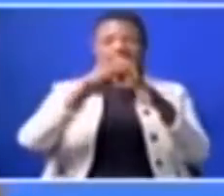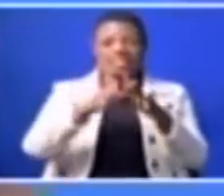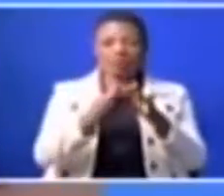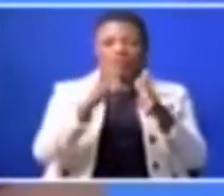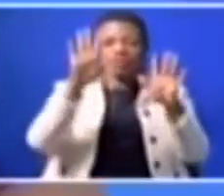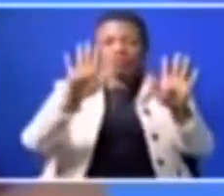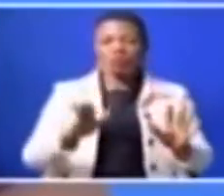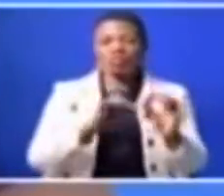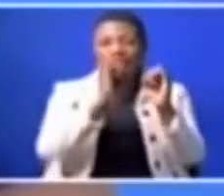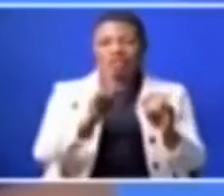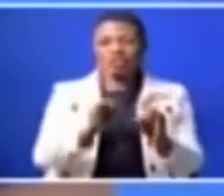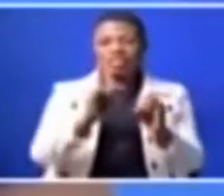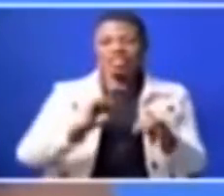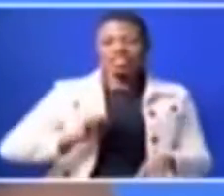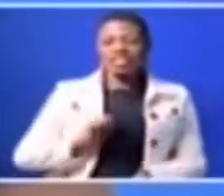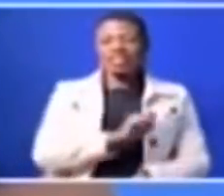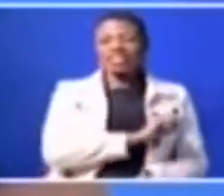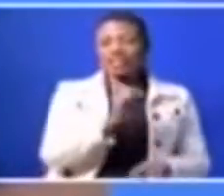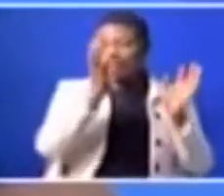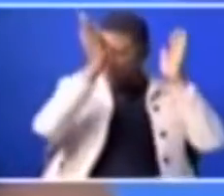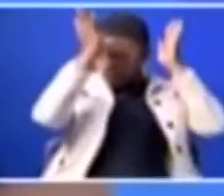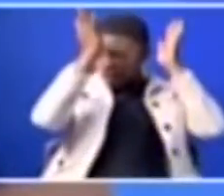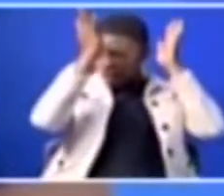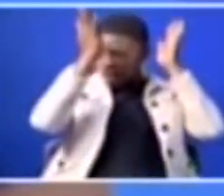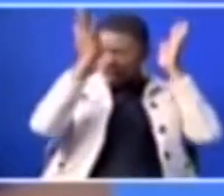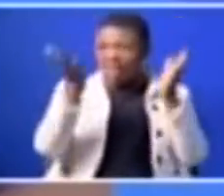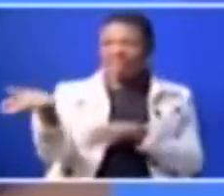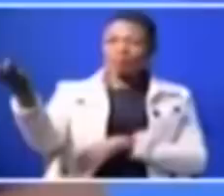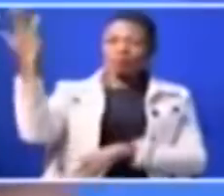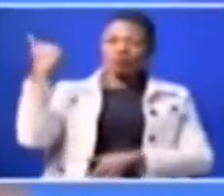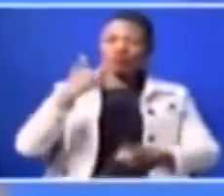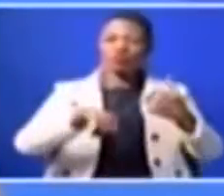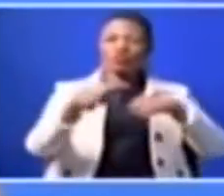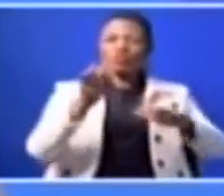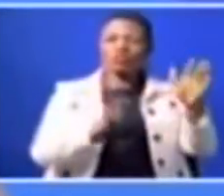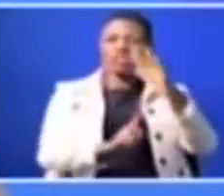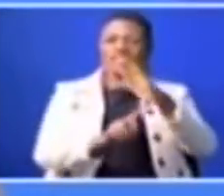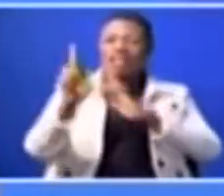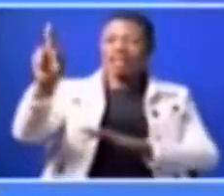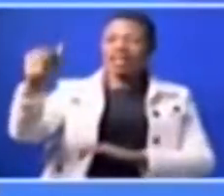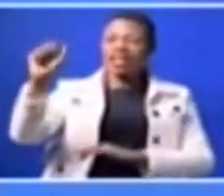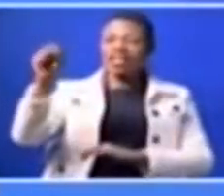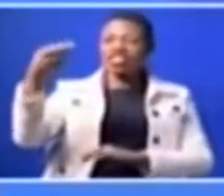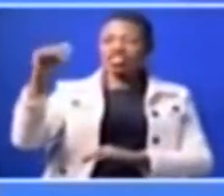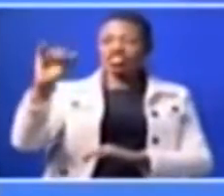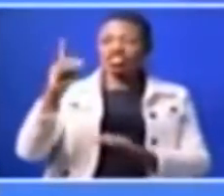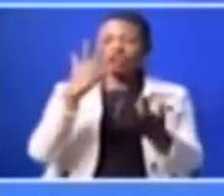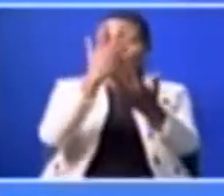Jioni hii ambapo seneta wa Kakamega Cleophas Malala na aliyekuwa waziri wa michezo Rashid Echesa wamekamatwa